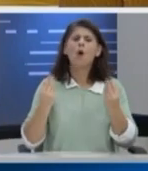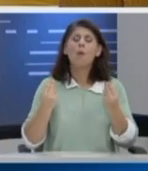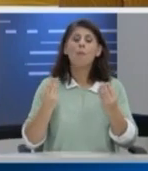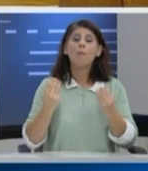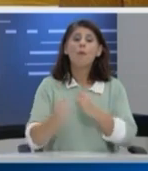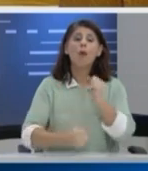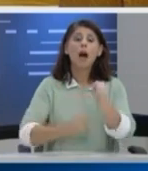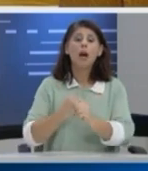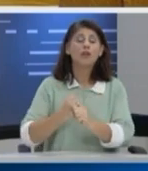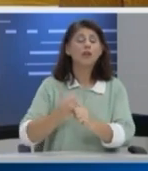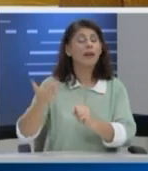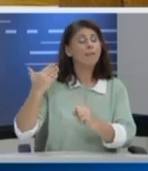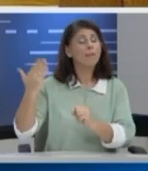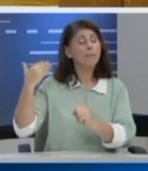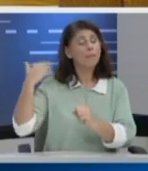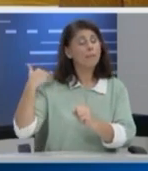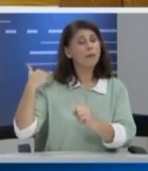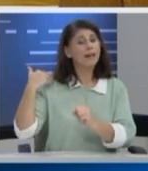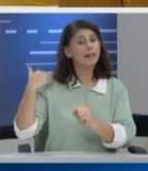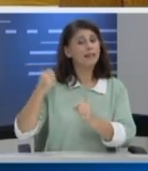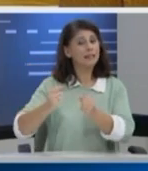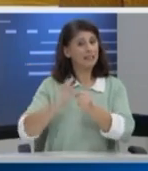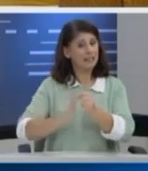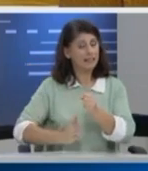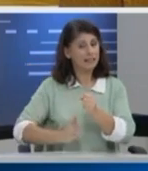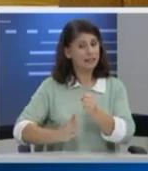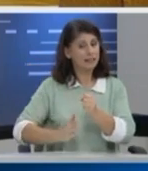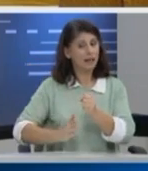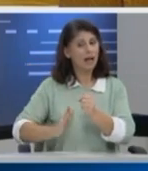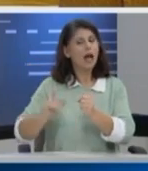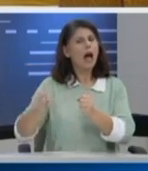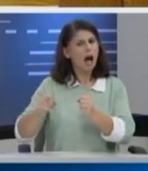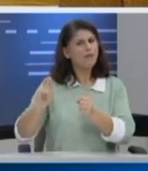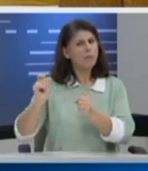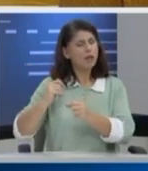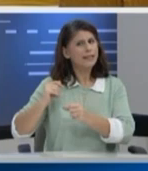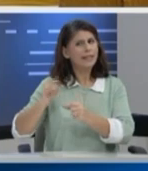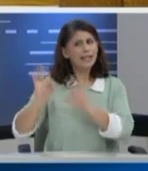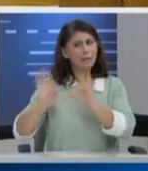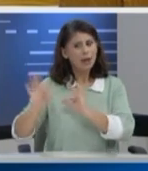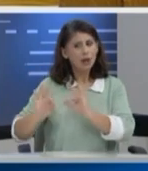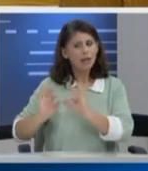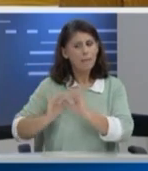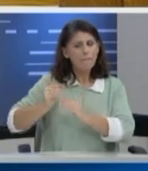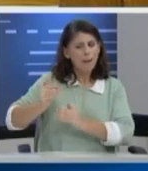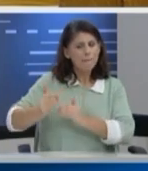πολλών χρόνων μέχρι την κρίση, που είχαν σαν αποτέλεσμα να οδηγηθεί η χώρα στην οικονομική